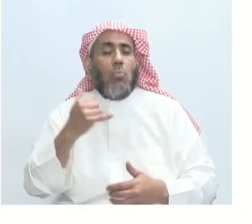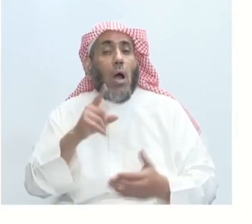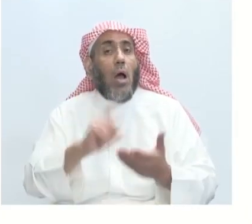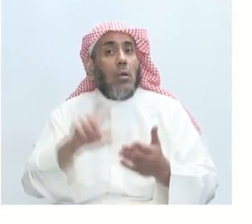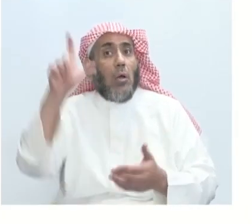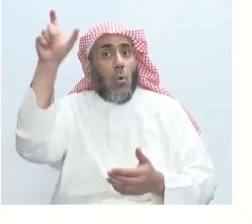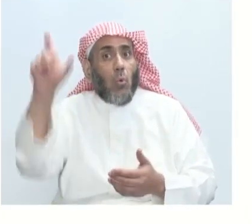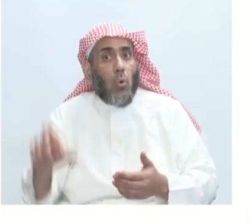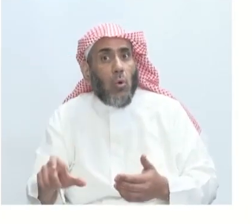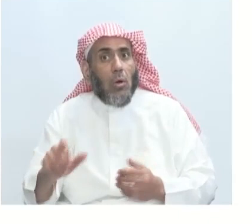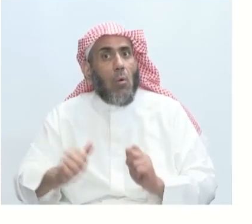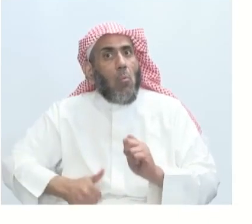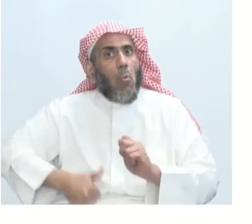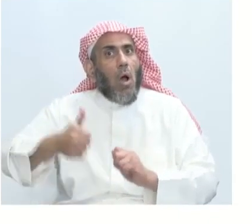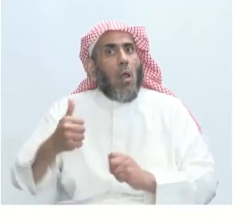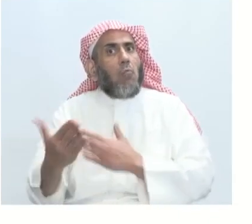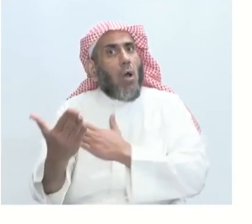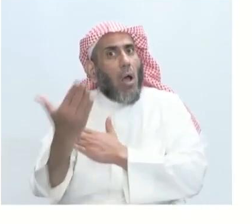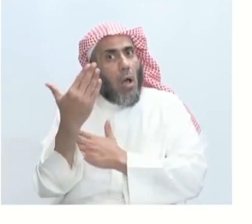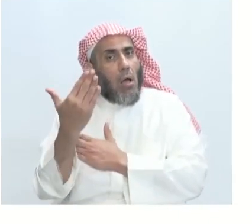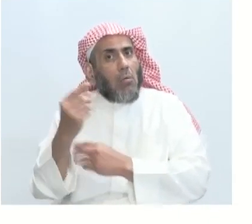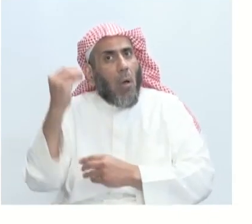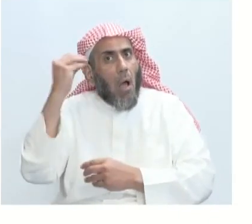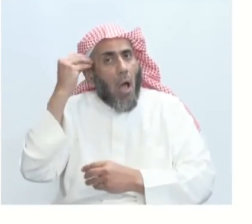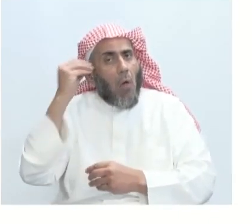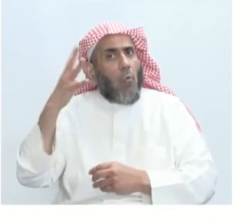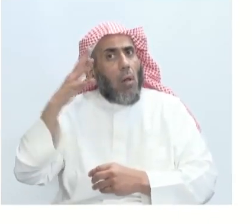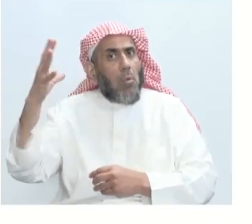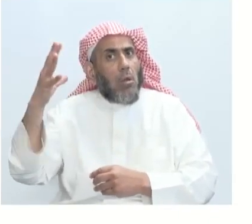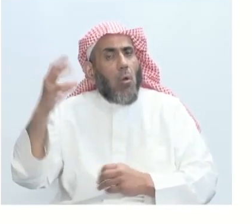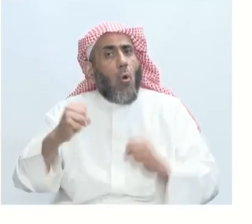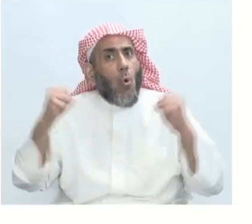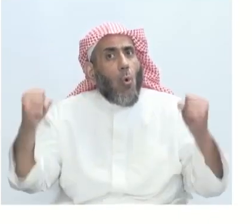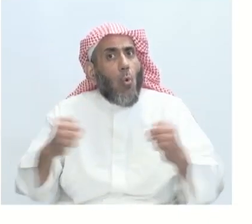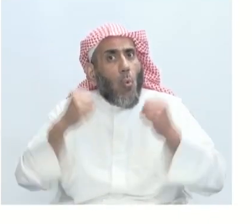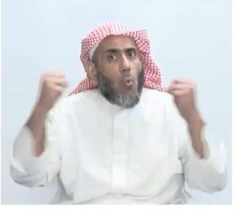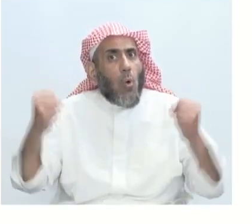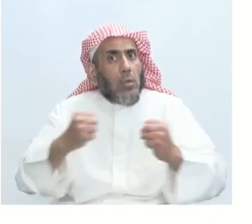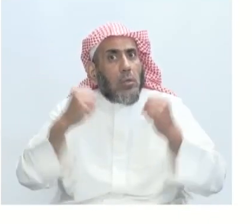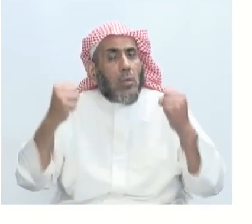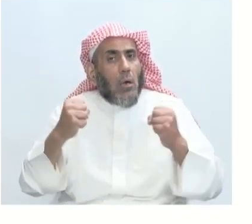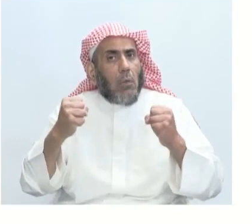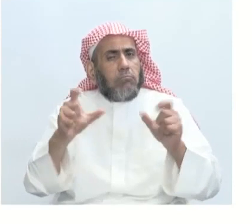يكون مؤهلا تاهيلات درب تدريبا